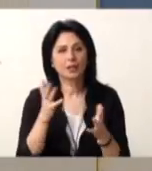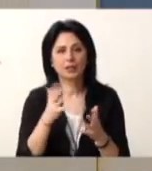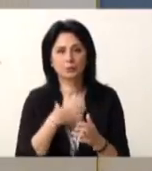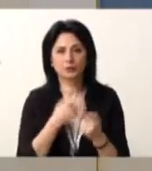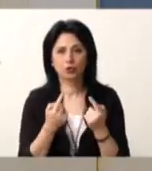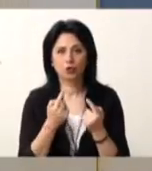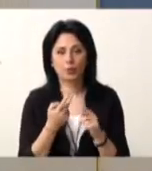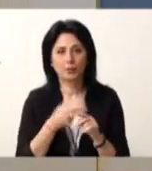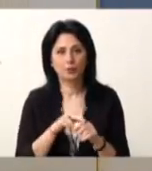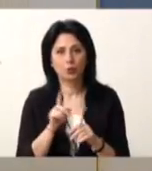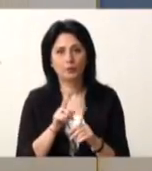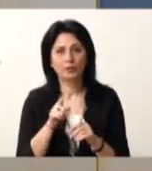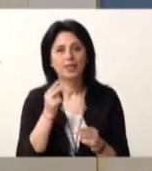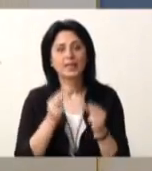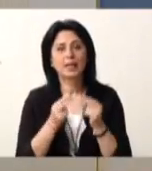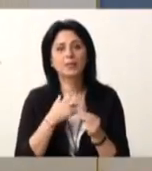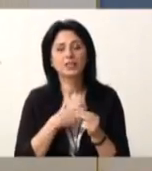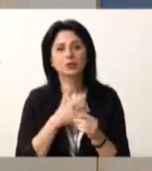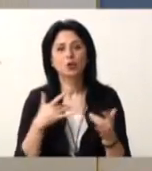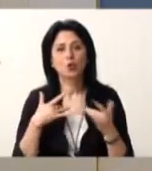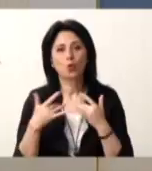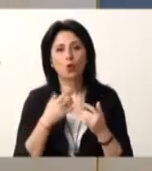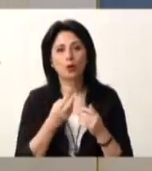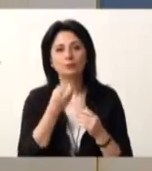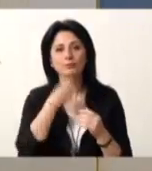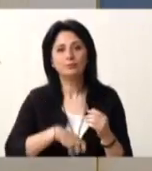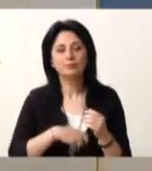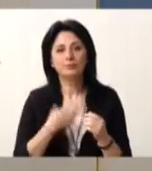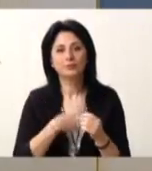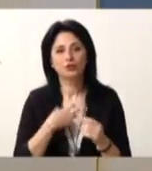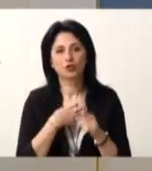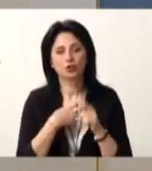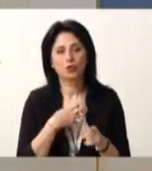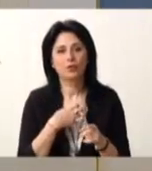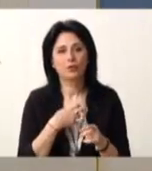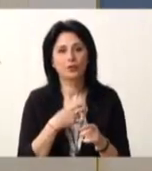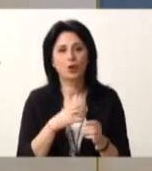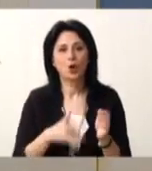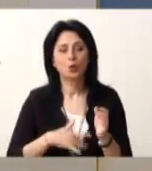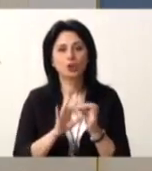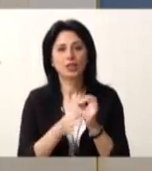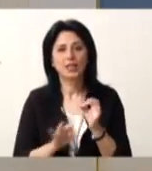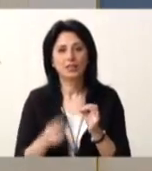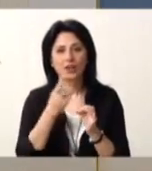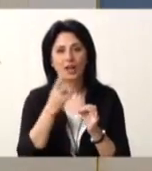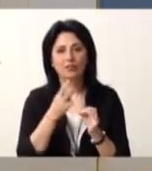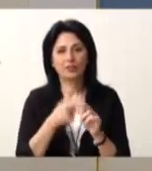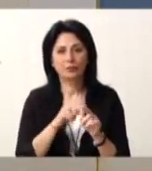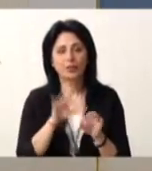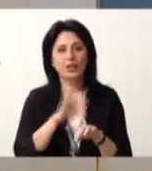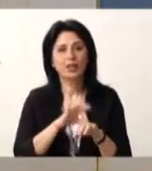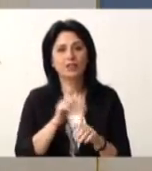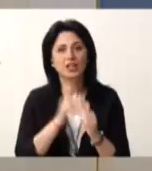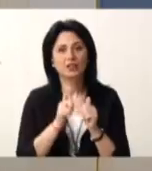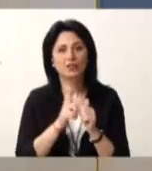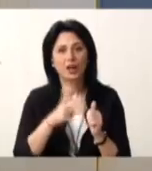რომ იმიტომ რომ ის თამაშობს ძირითად როლს საყლაპავის ერთ-ერთ მნიშვნელოვან და კუჭნატლავის ტრაქტის ერთ-ერთ გავრცელებულ დაავადებაში